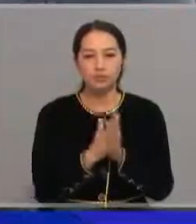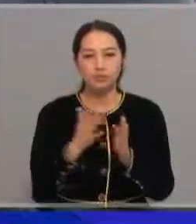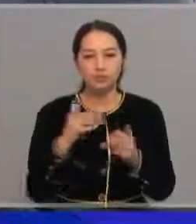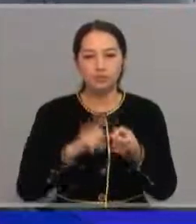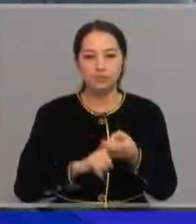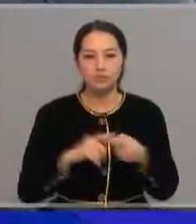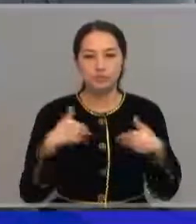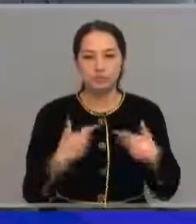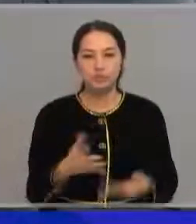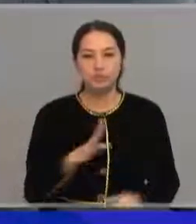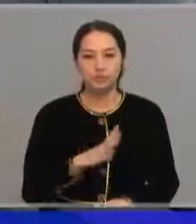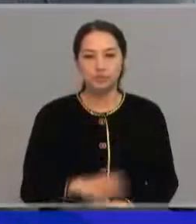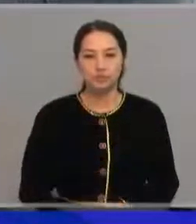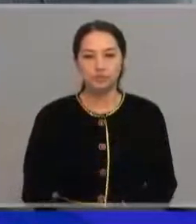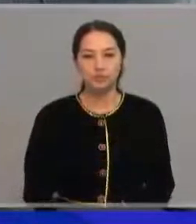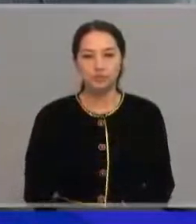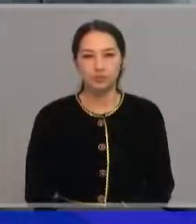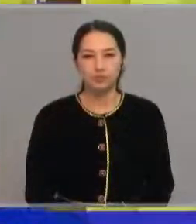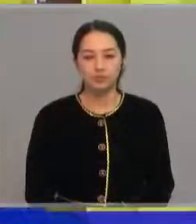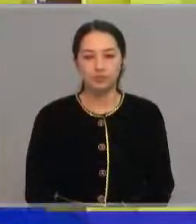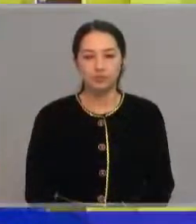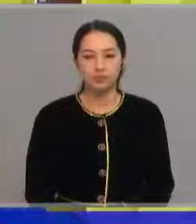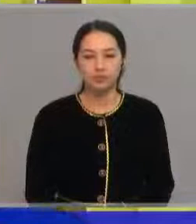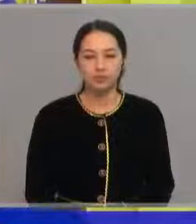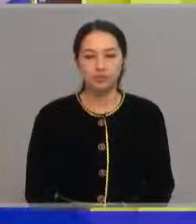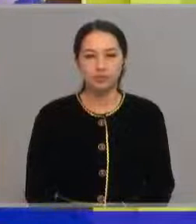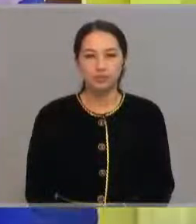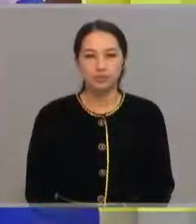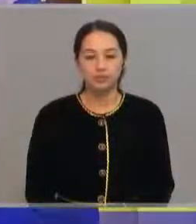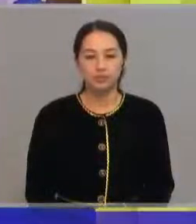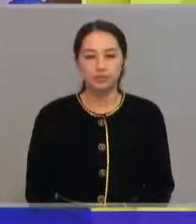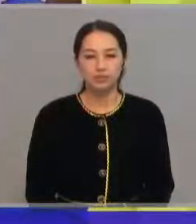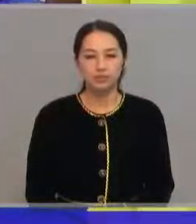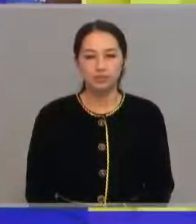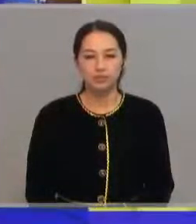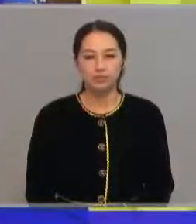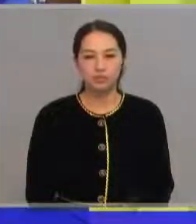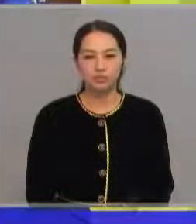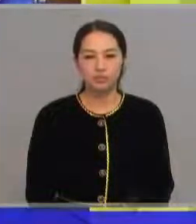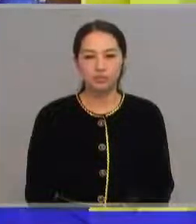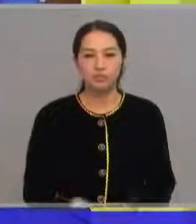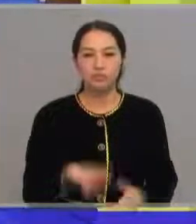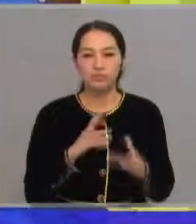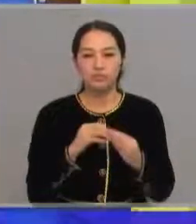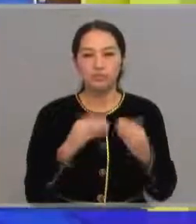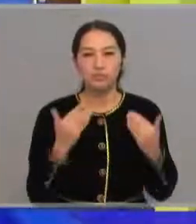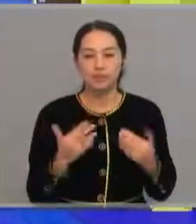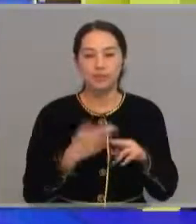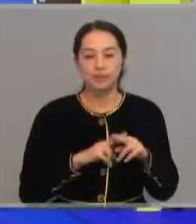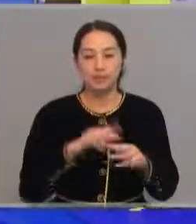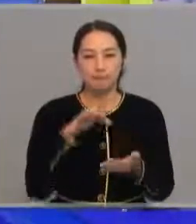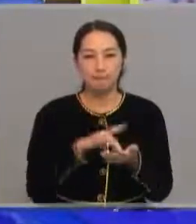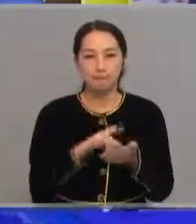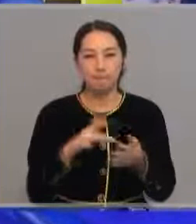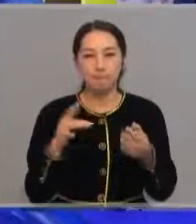бойынша кеңес беріледі. Біздің бүгінгі мына аралап қарап осындай арнаулы орталықтарды,